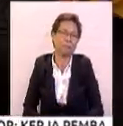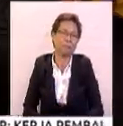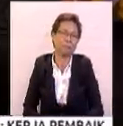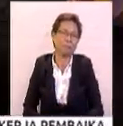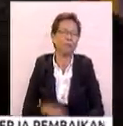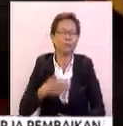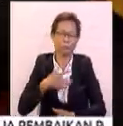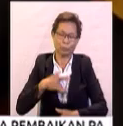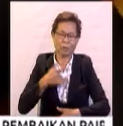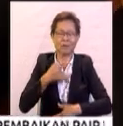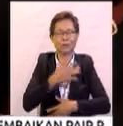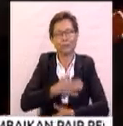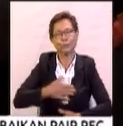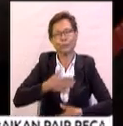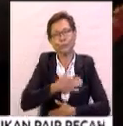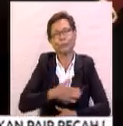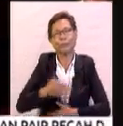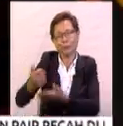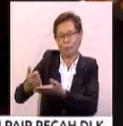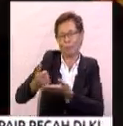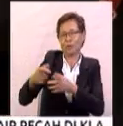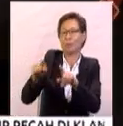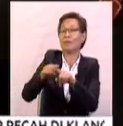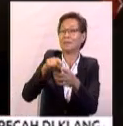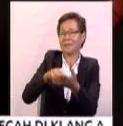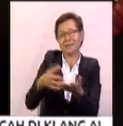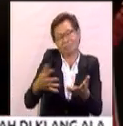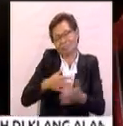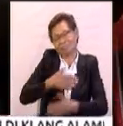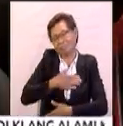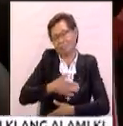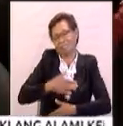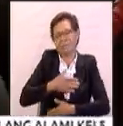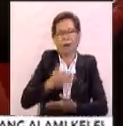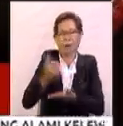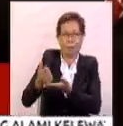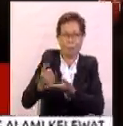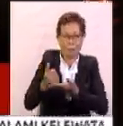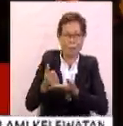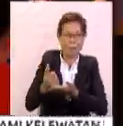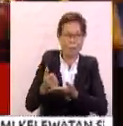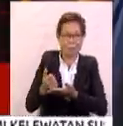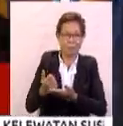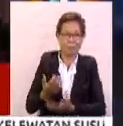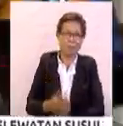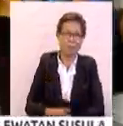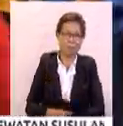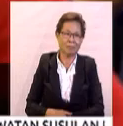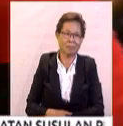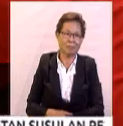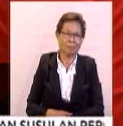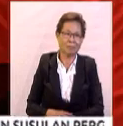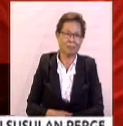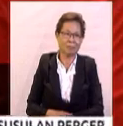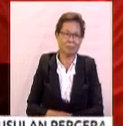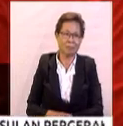Rasa seronok bila ada bantuan macam ni. Sebenarnya kalau bantuan macam ni tak ada, kap yakin.